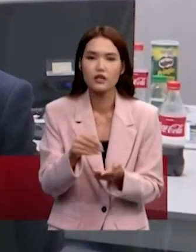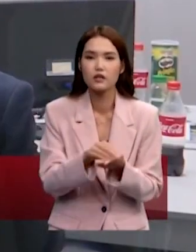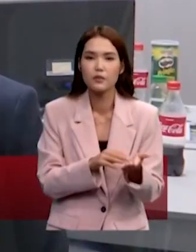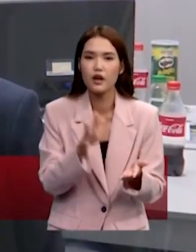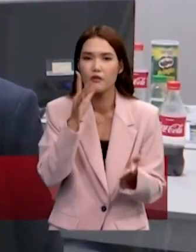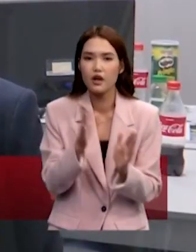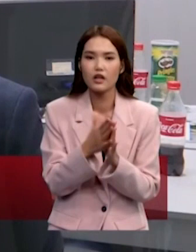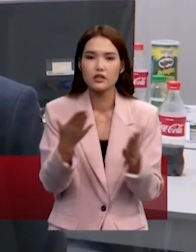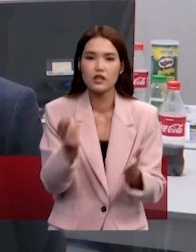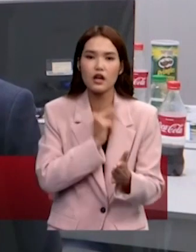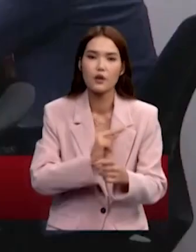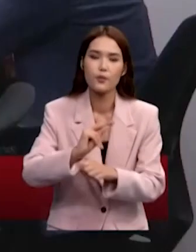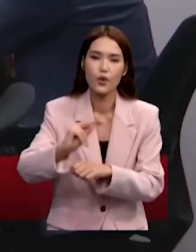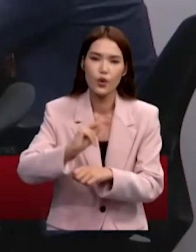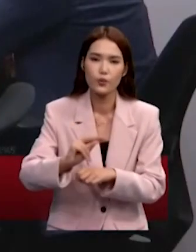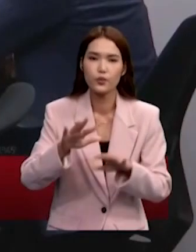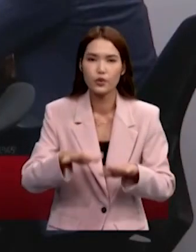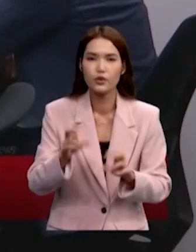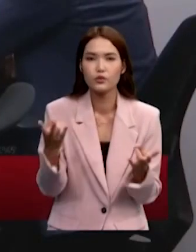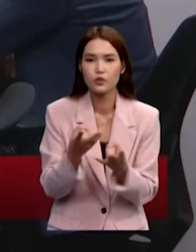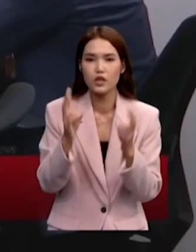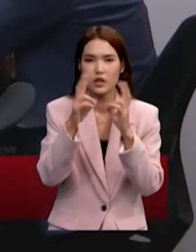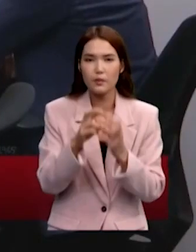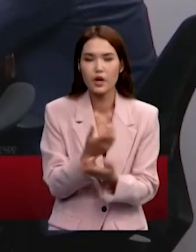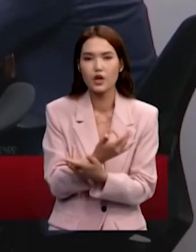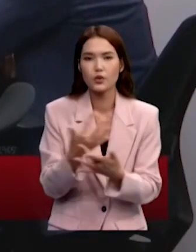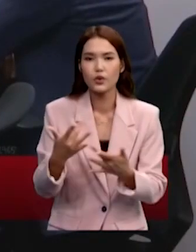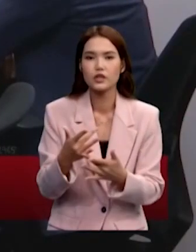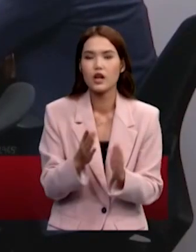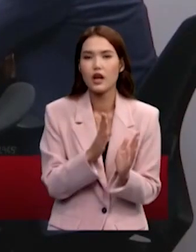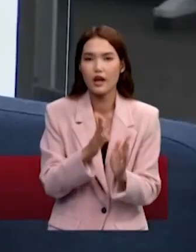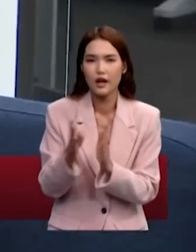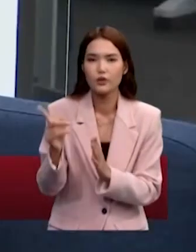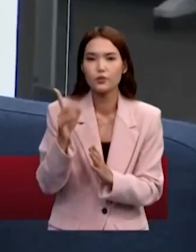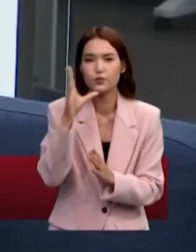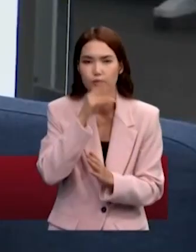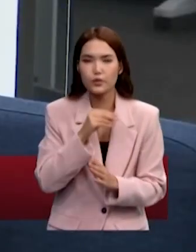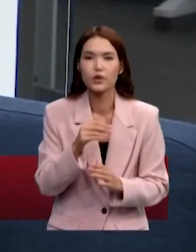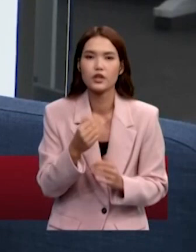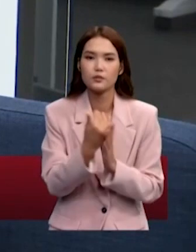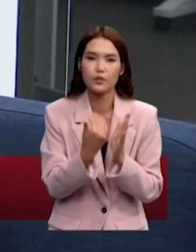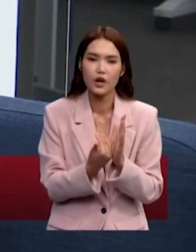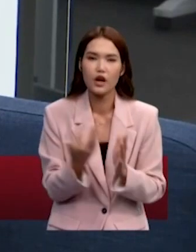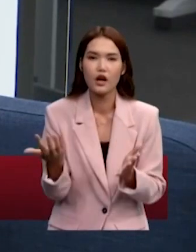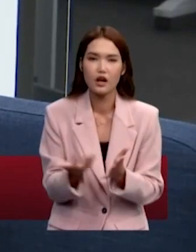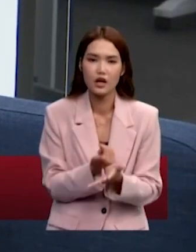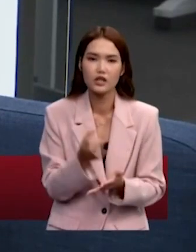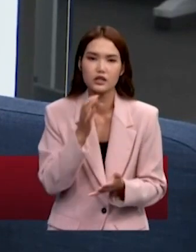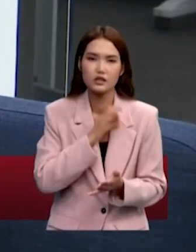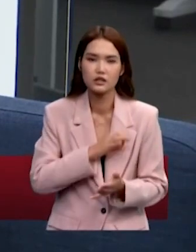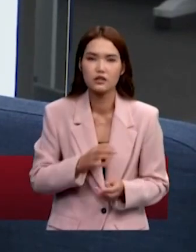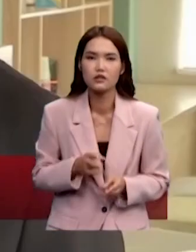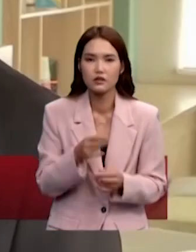дипломной работы обучающегося просто нужно проверять на всех этапах. И тогда чат GPT будет лишь вспомогательной программой, а не способом